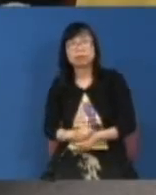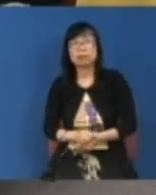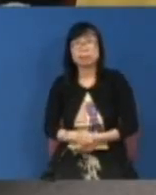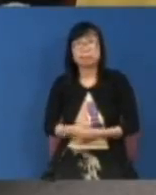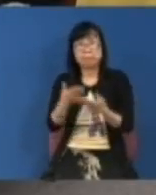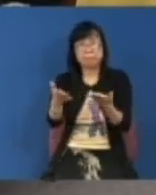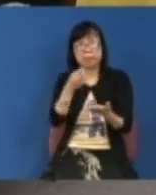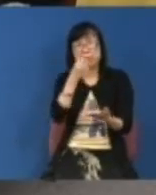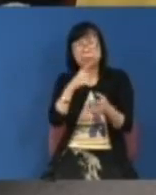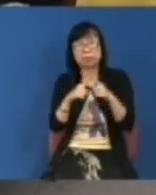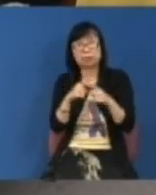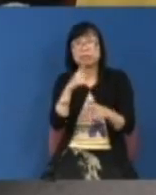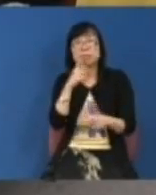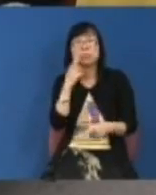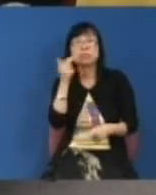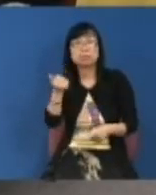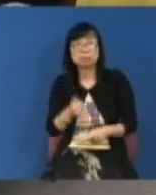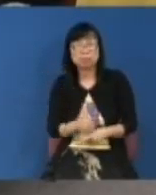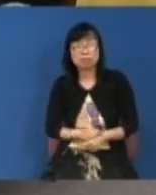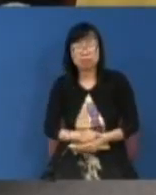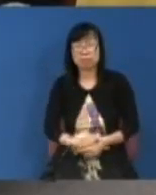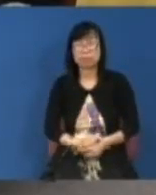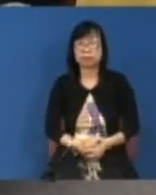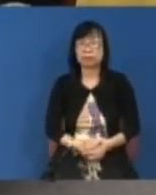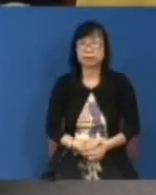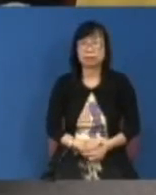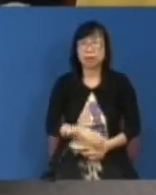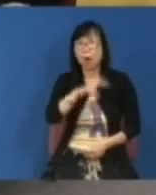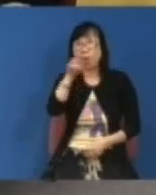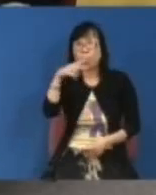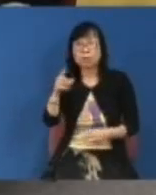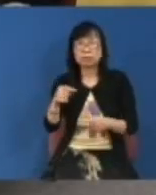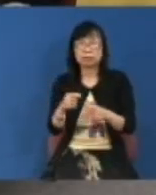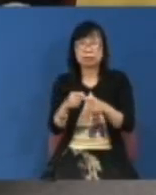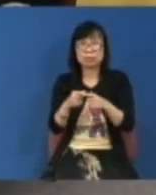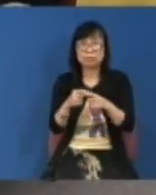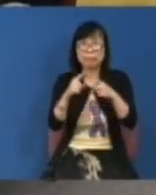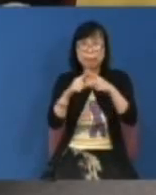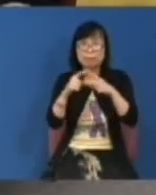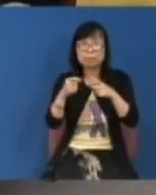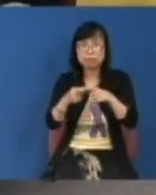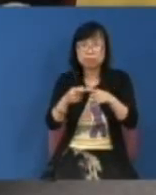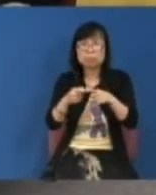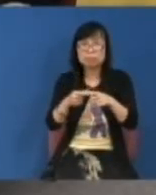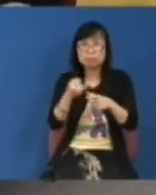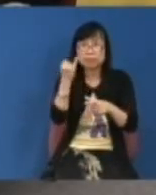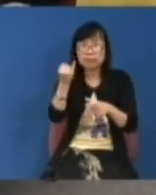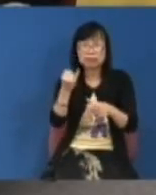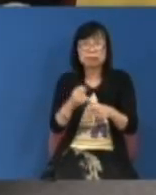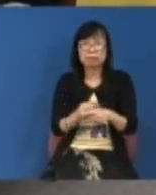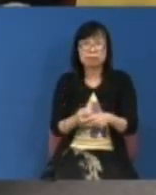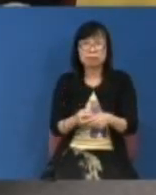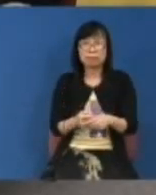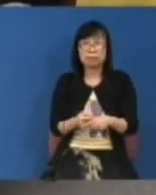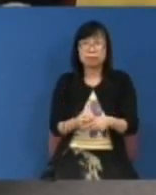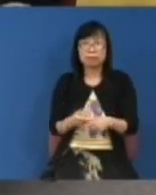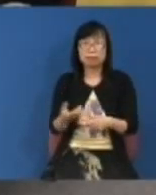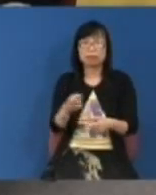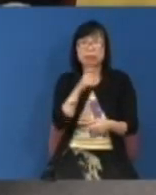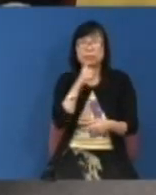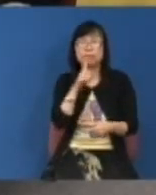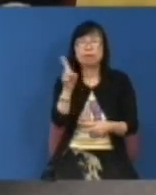人，你揾咗一個。人民公敵社民連人民公敵，梁國雄出嚟之後，咁你有